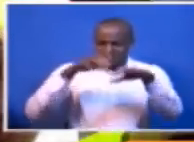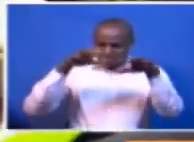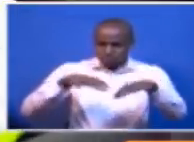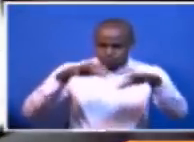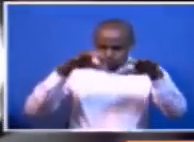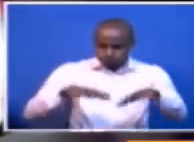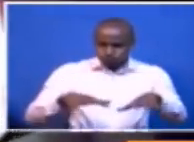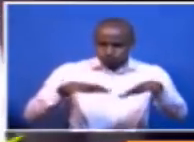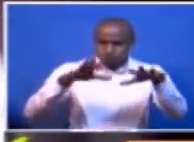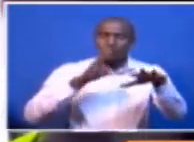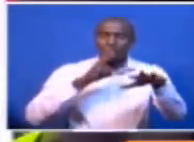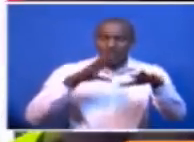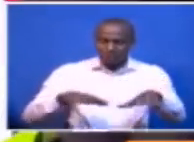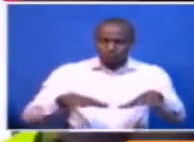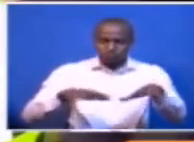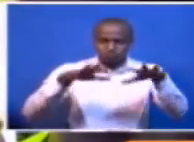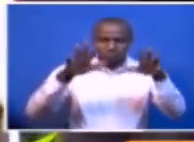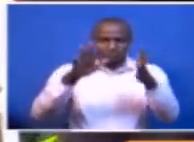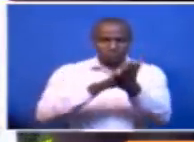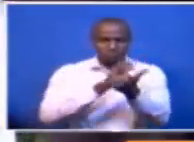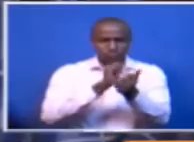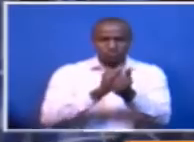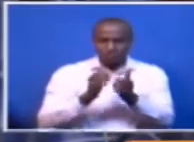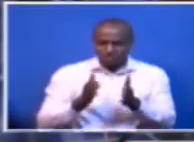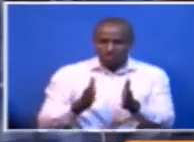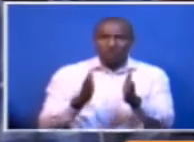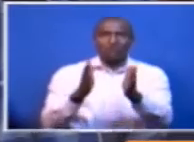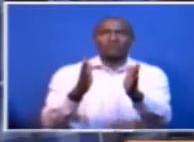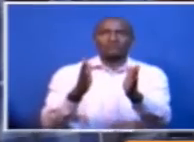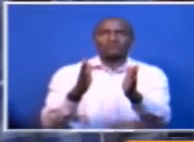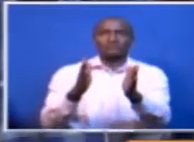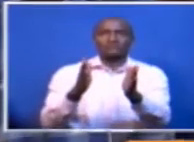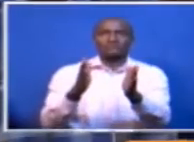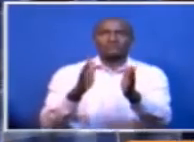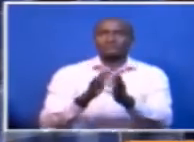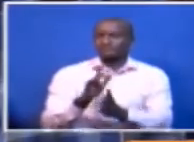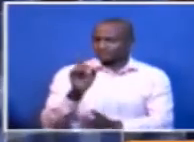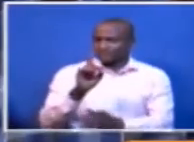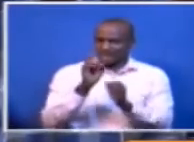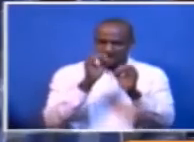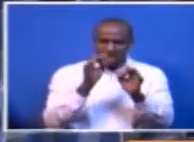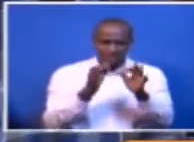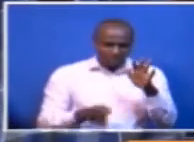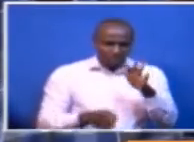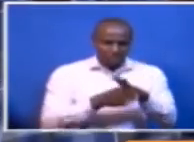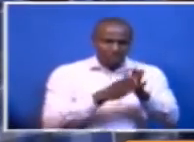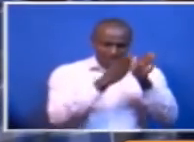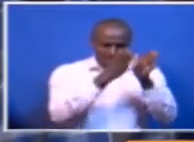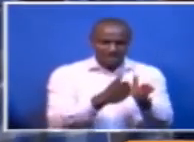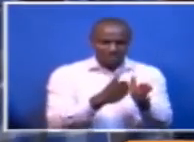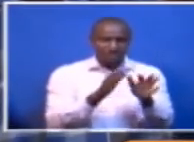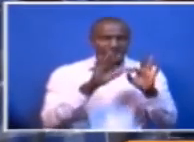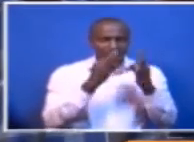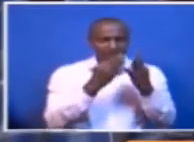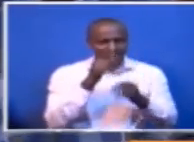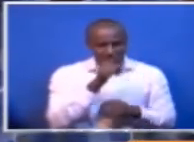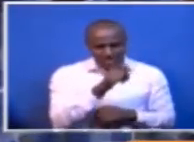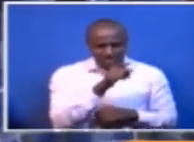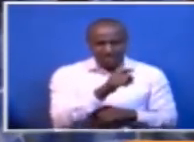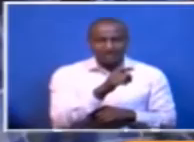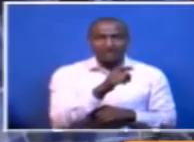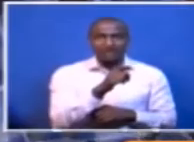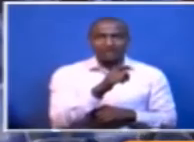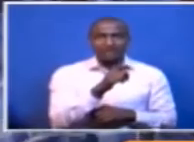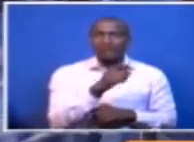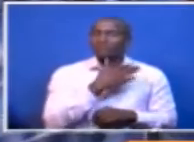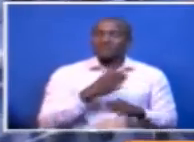maji inakuja juu, inaharibu drainage, inaharibu barabara. Kama unatoa mtu mahali na mtu ako na jamii yake na familia yake, usimtoe